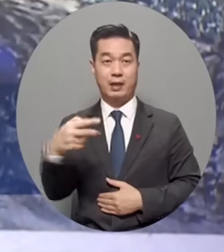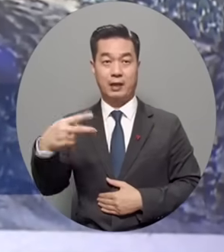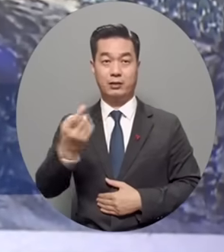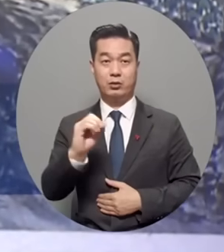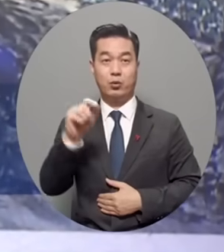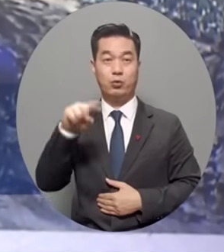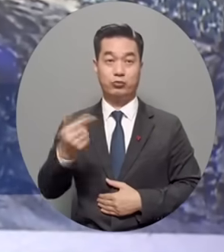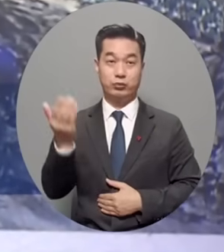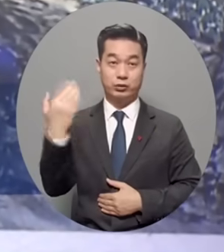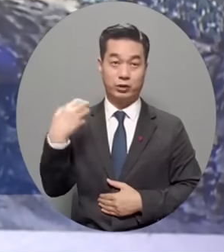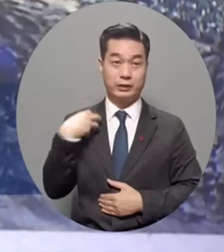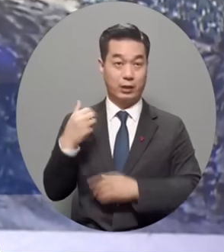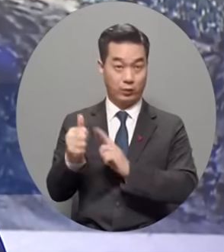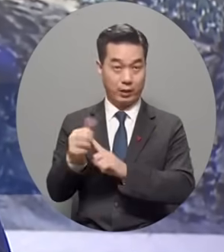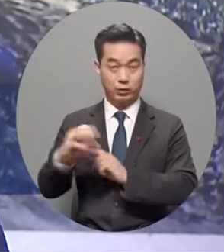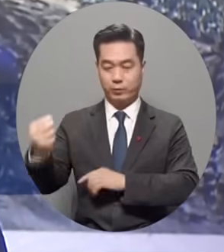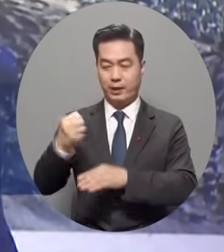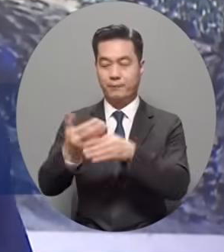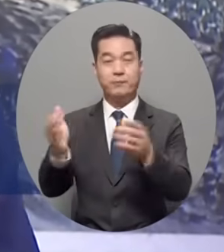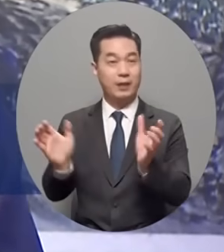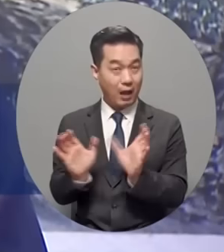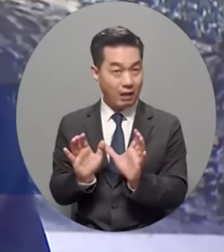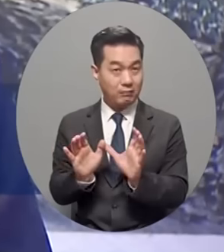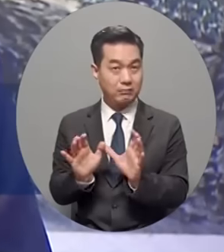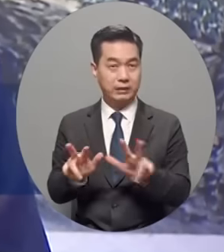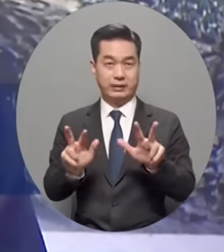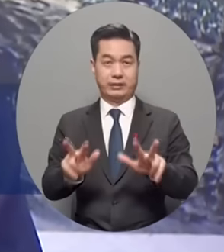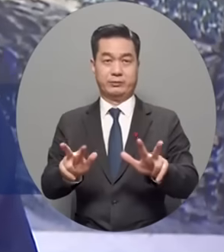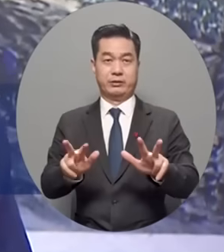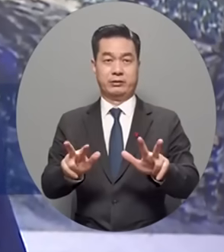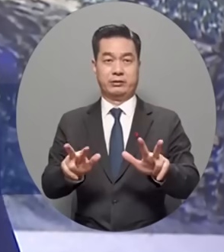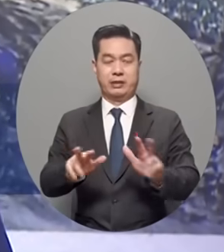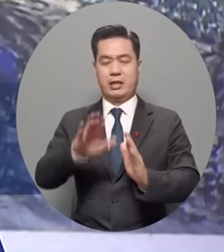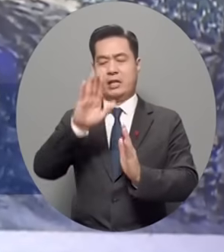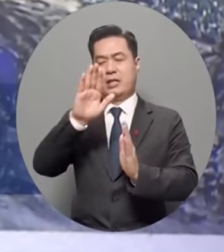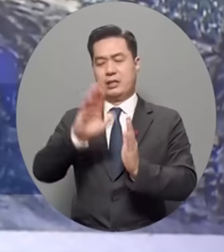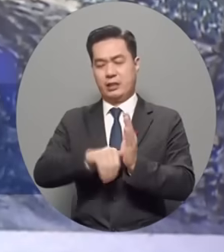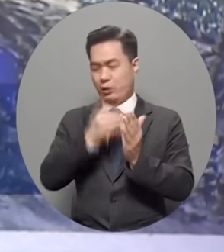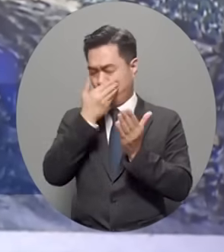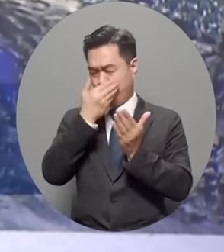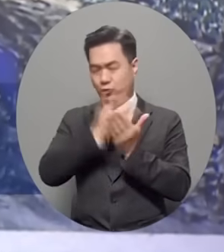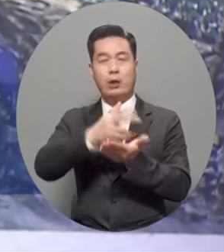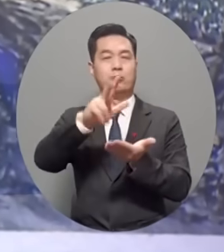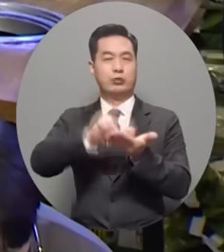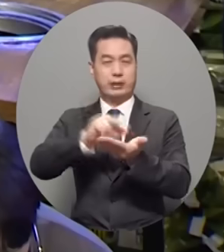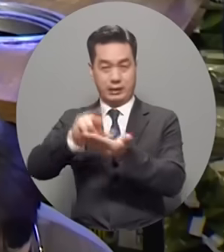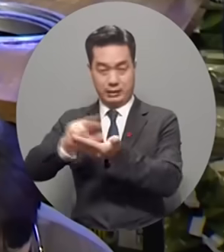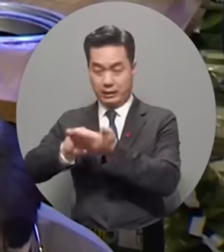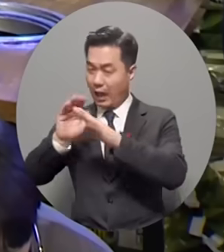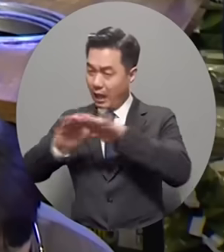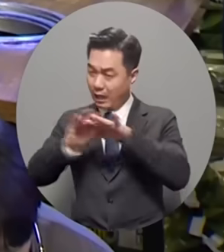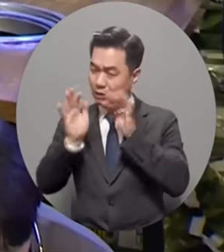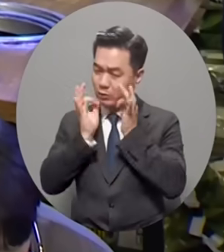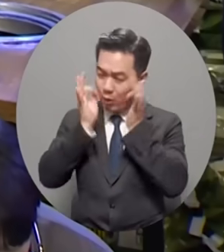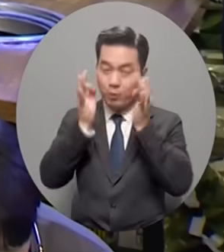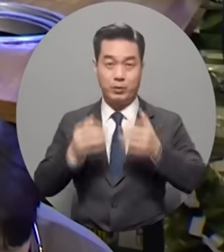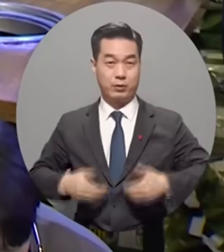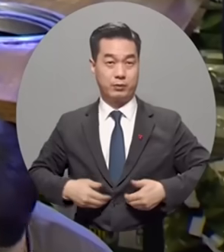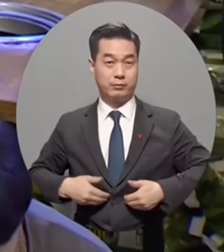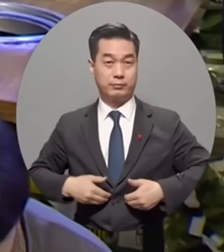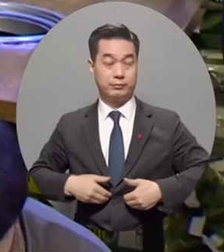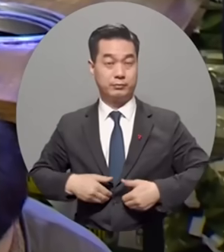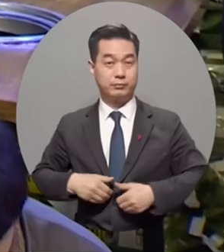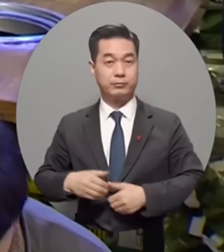그렇고 국민의힘도 그렇고 지금은 시대의 과제들과 싸워야 됩니다. 문제는